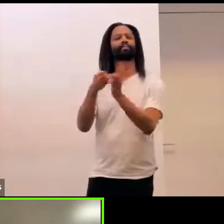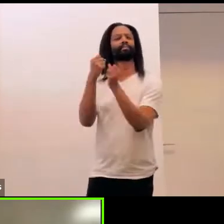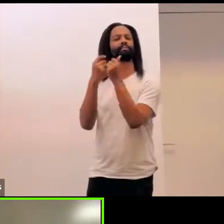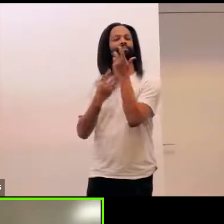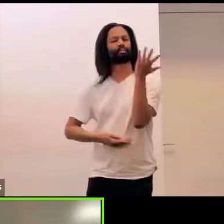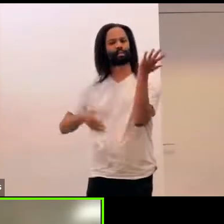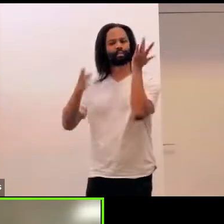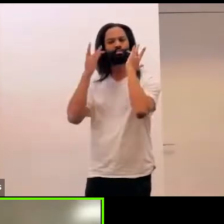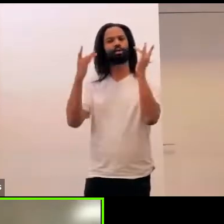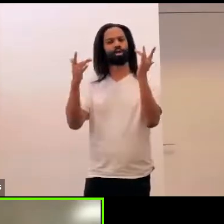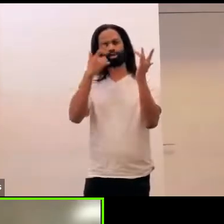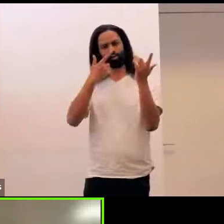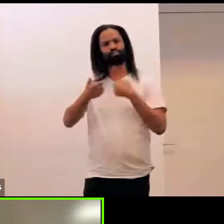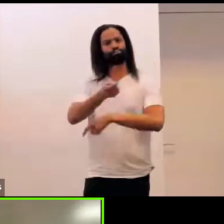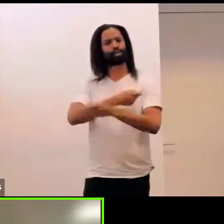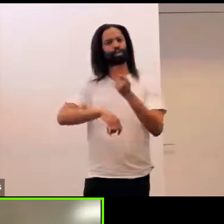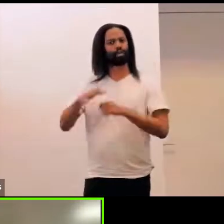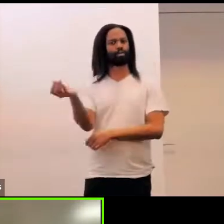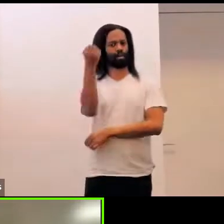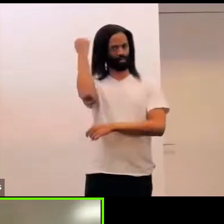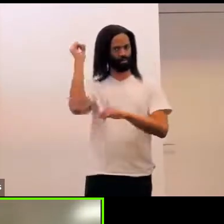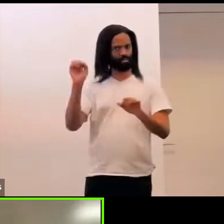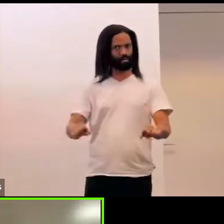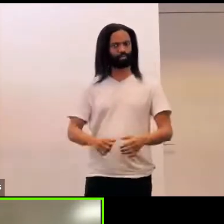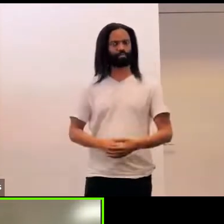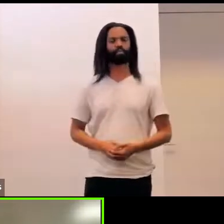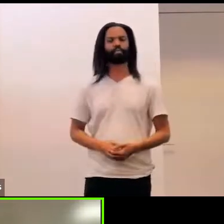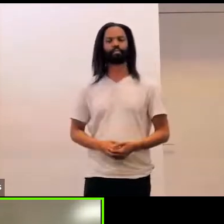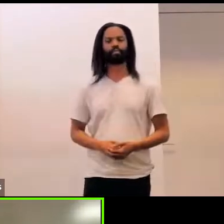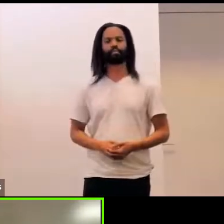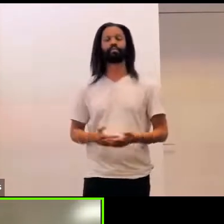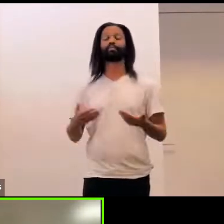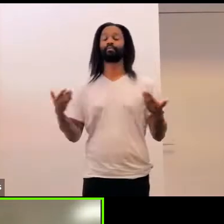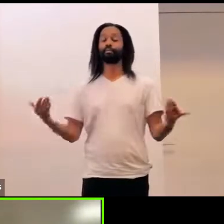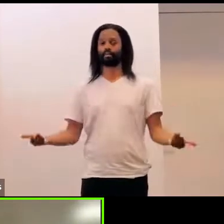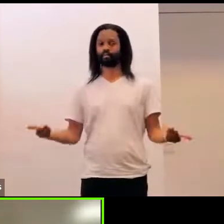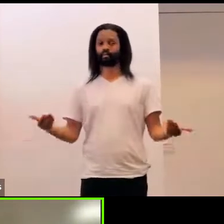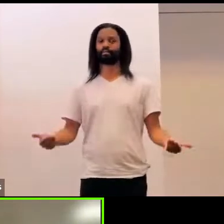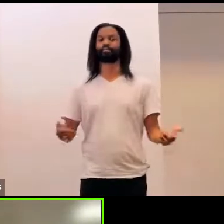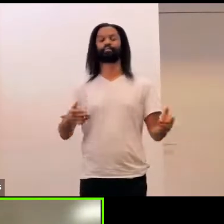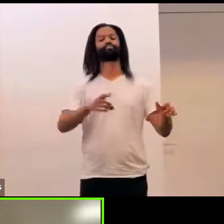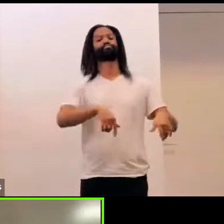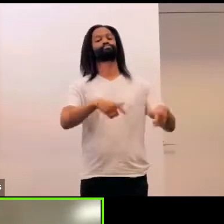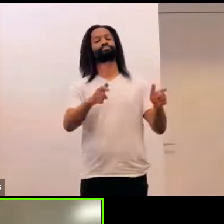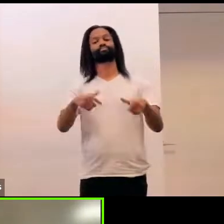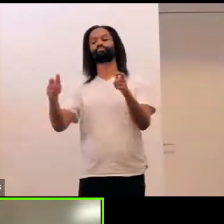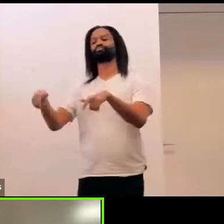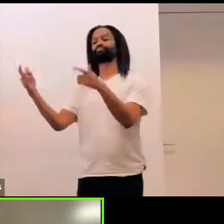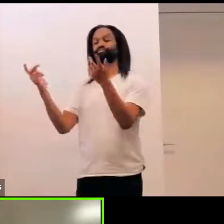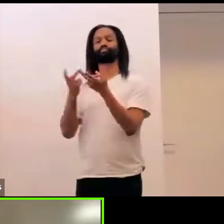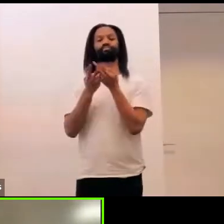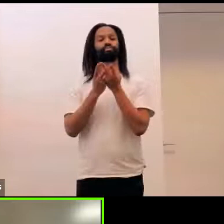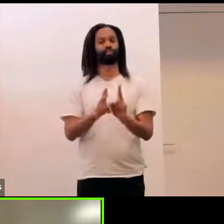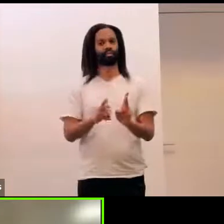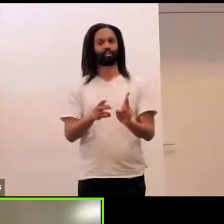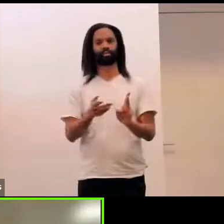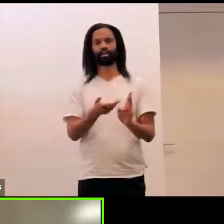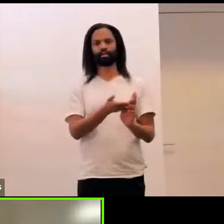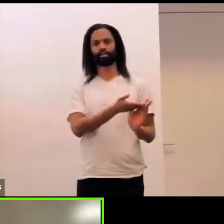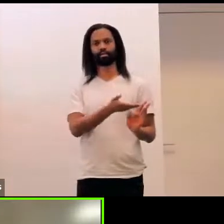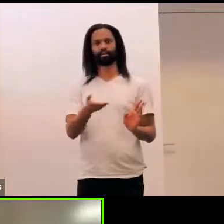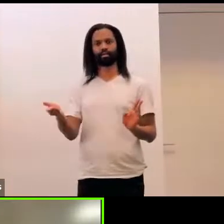Rappelons tout de même cette méconnaissance flagrante des installations et des bâtiments de la ville qui a conduit en partie Dalkia,